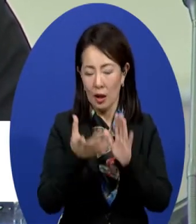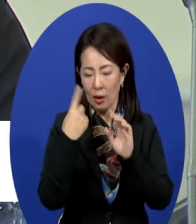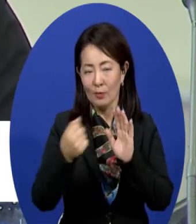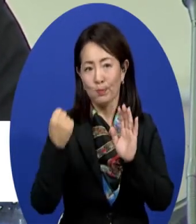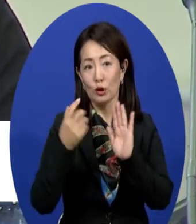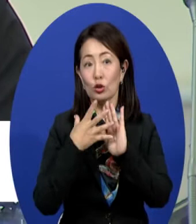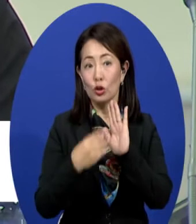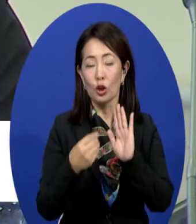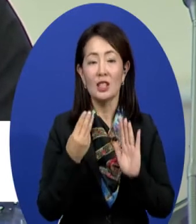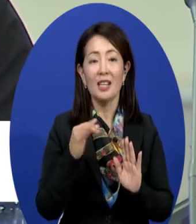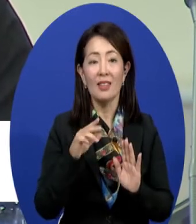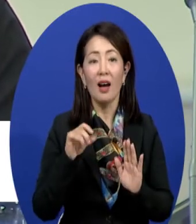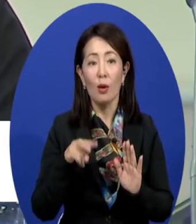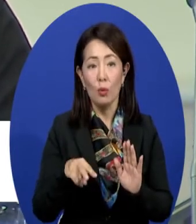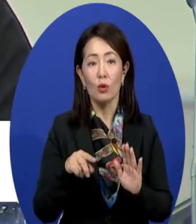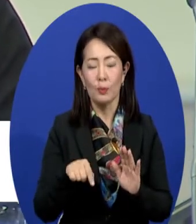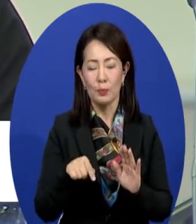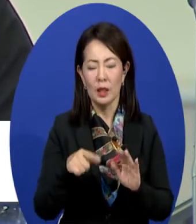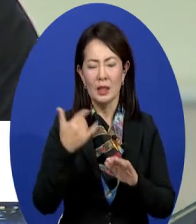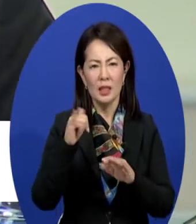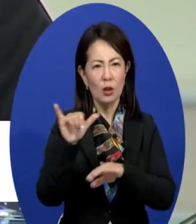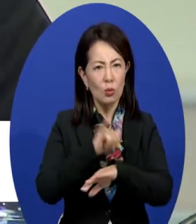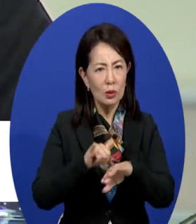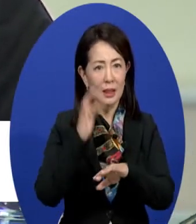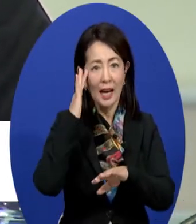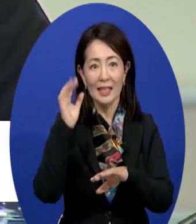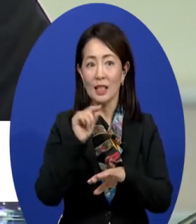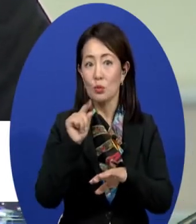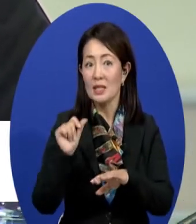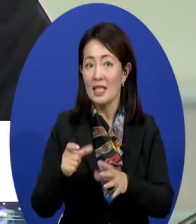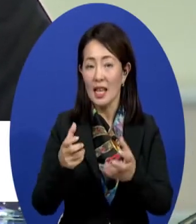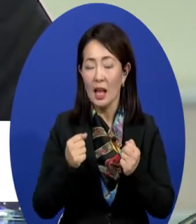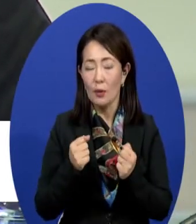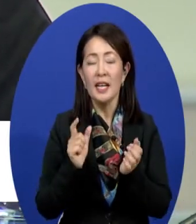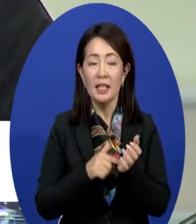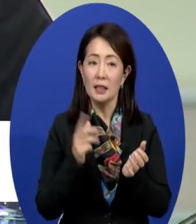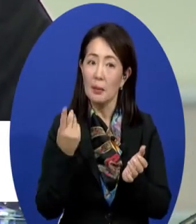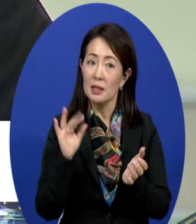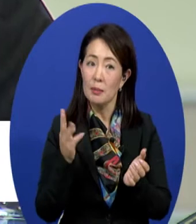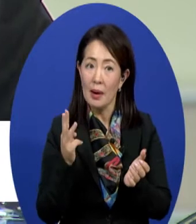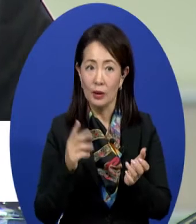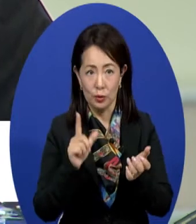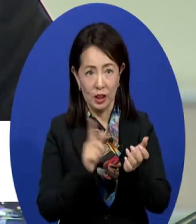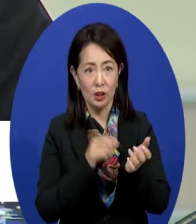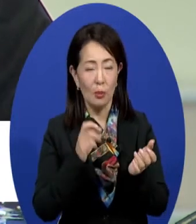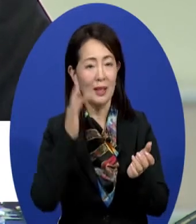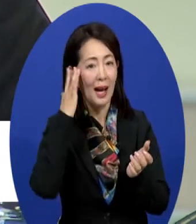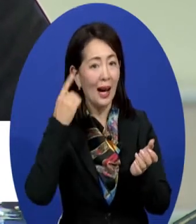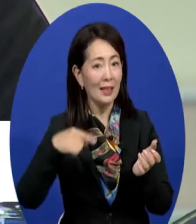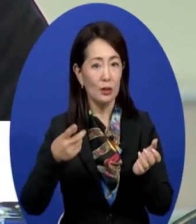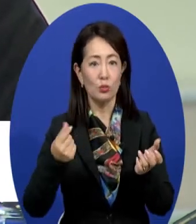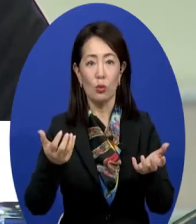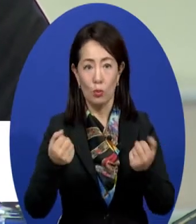шалтгаан болсон юм а. Зарим улс орнд гадаадын зээл тусламж чаардагдж болцсохгүй байна. Шаардлагатай нөхцөлд гадаадаас бонд усгаж